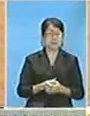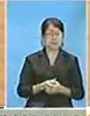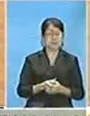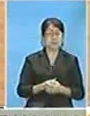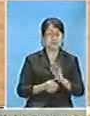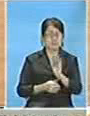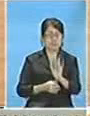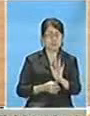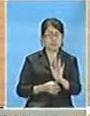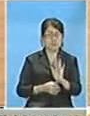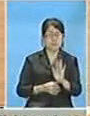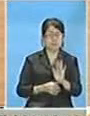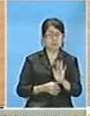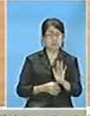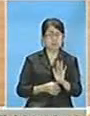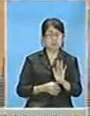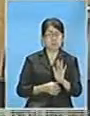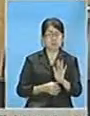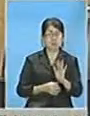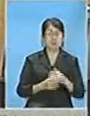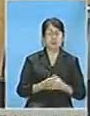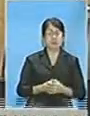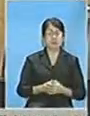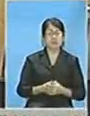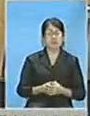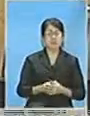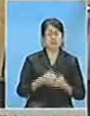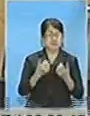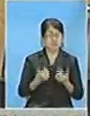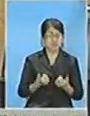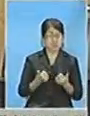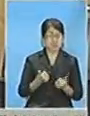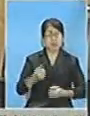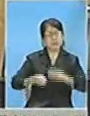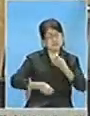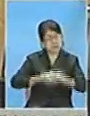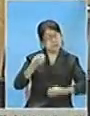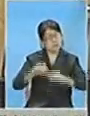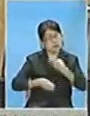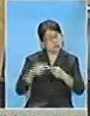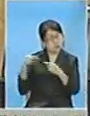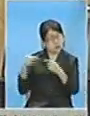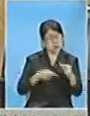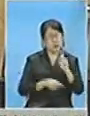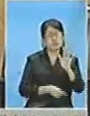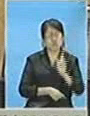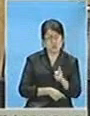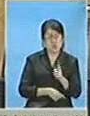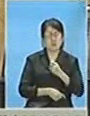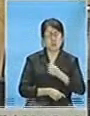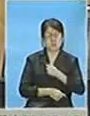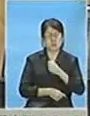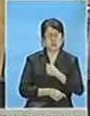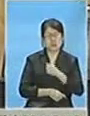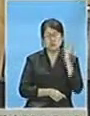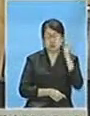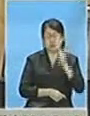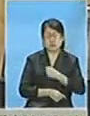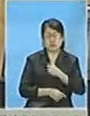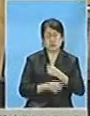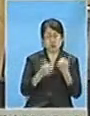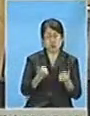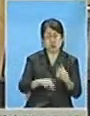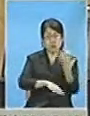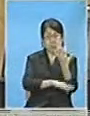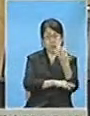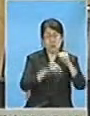เดี๋ยวนะคืออย่างเงี้ยท่านกำลังอารัมภบทอยู่นะครับฟังอดทนฟังหน่อยครับเพราะว่าเวลาถ่ายทอดเรามีจำกั